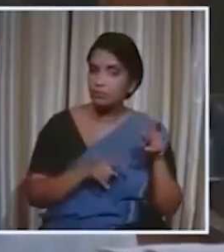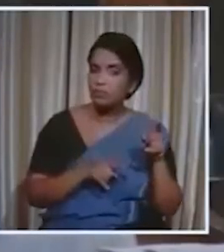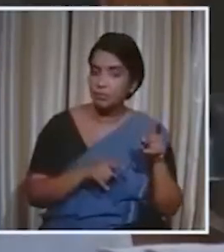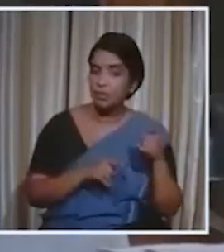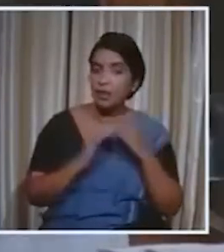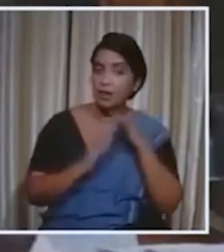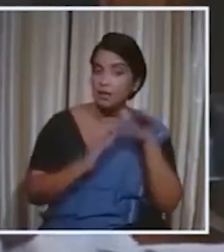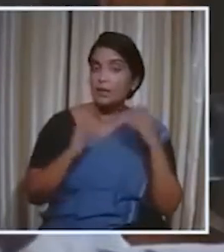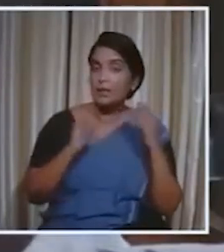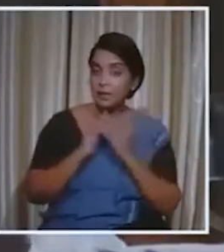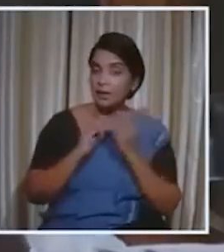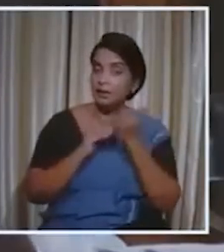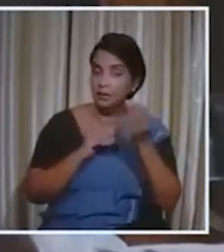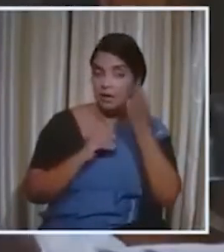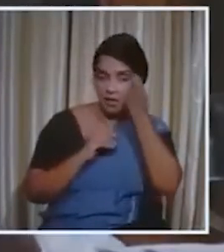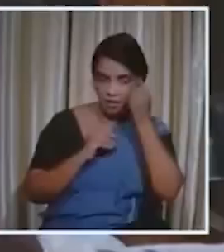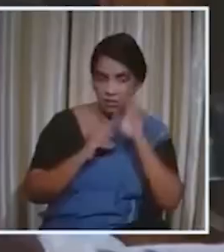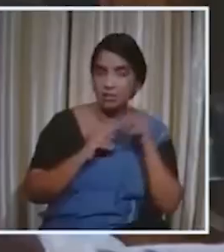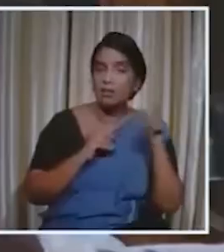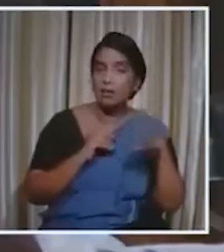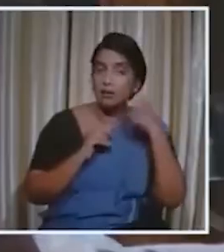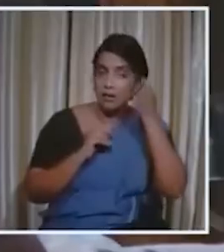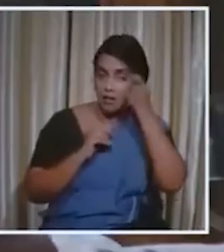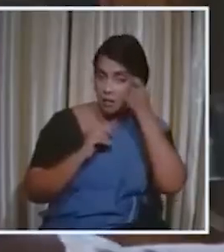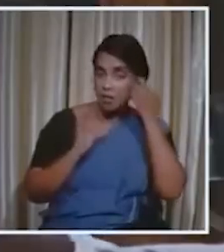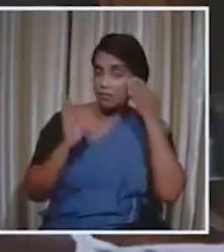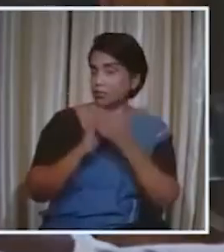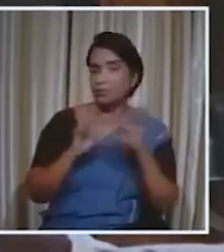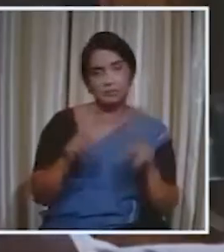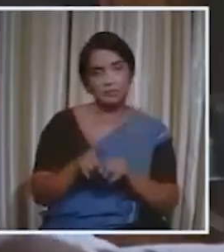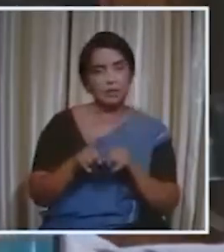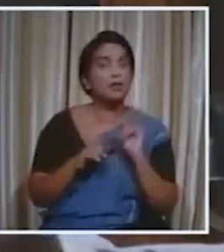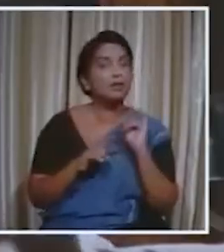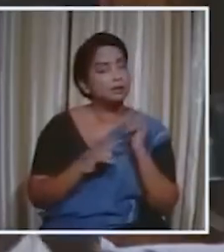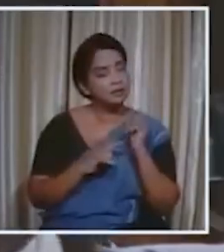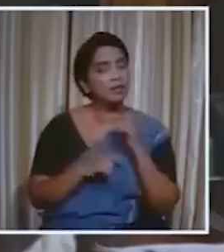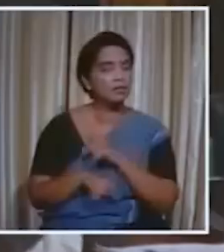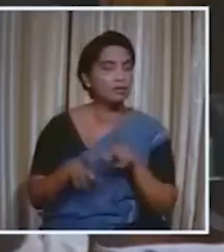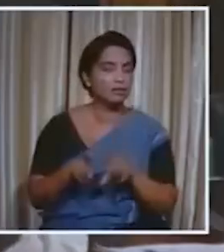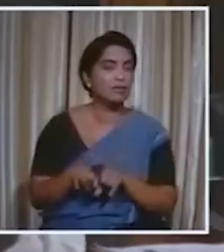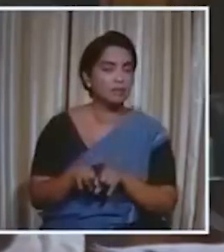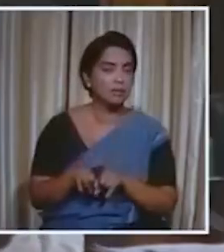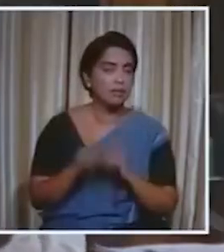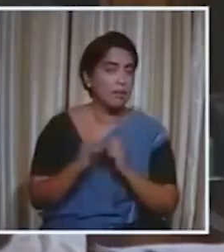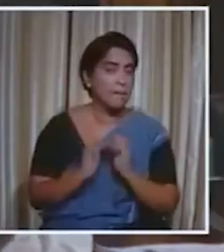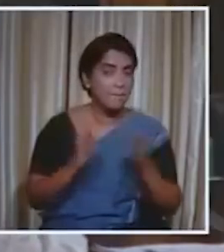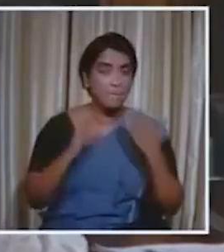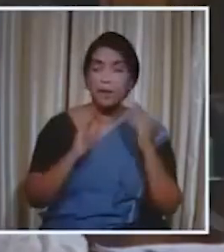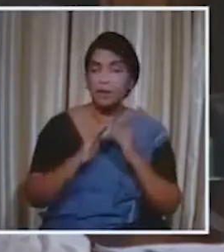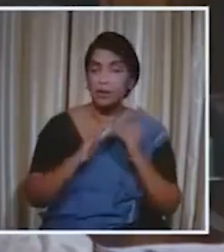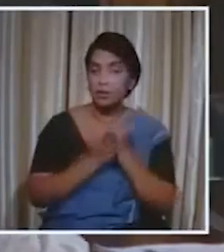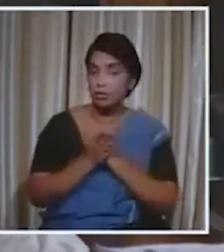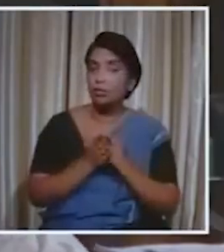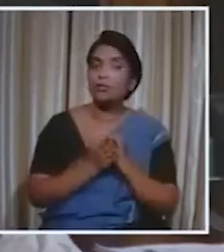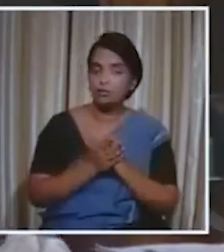வீடுகள் செய்யப்பட்டது. அந்த கிராமத்துக்கு ஒரு வீடு என்ற வேலை திட்டத்தின் கீழேயாவது இந்த தொடங்கின வீடுகளை முடித்து தருமாறு நாங்கள் கேட்டிருந்தோம். ஆனால் அந்த